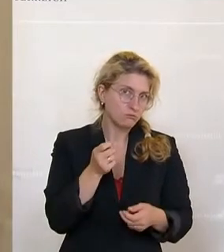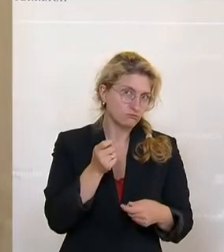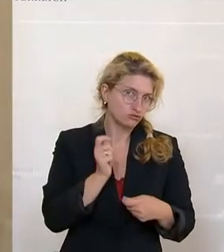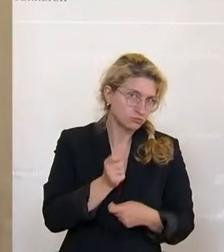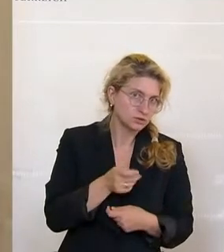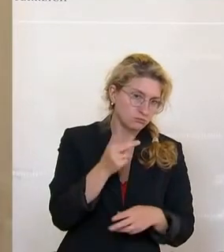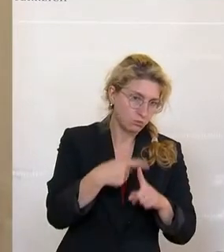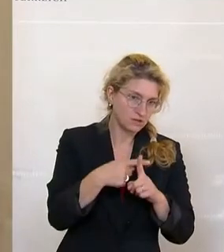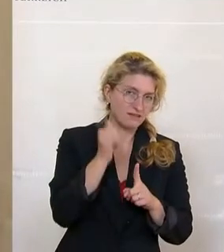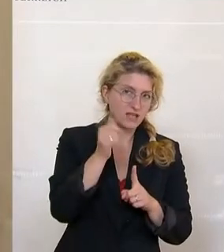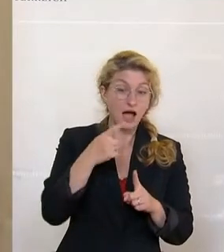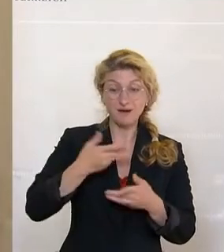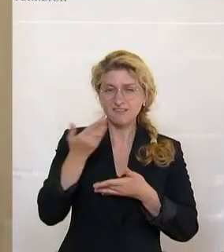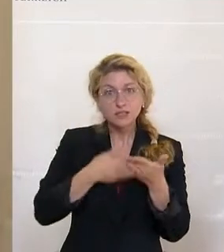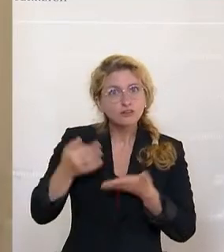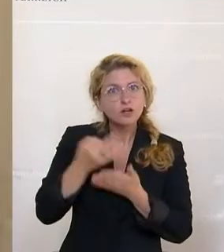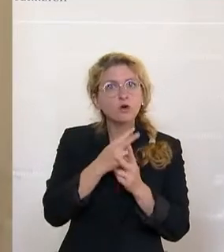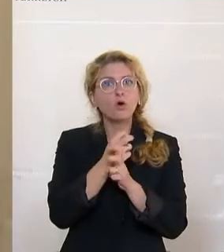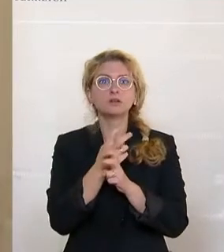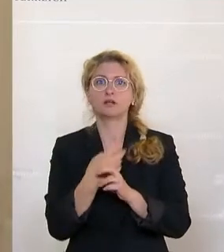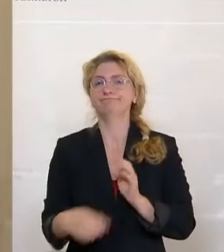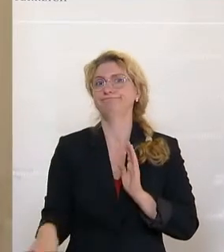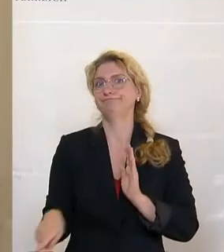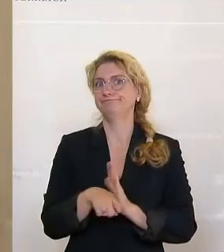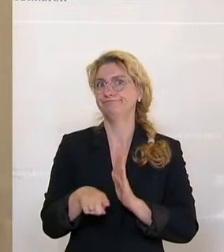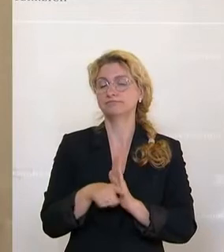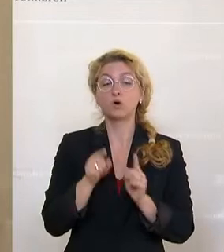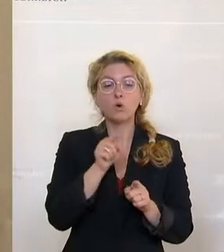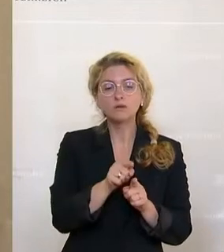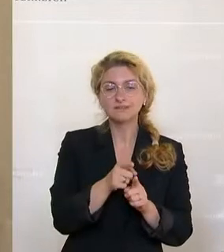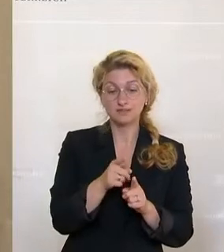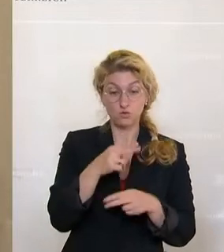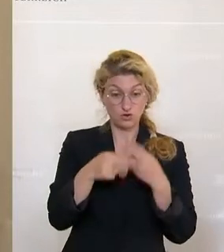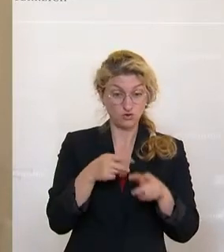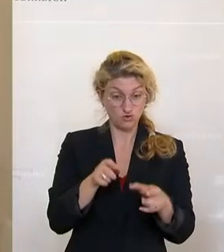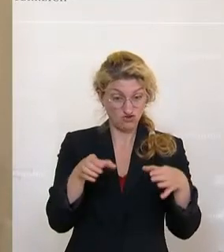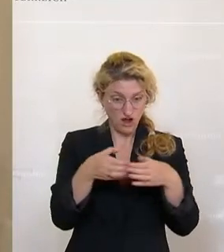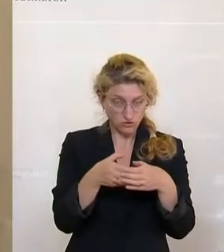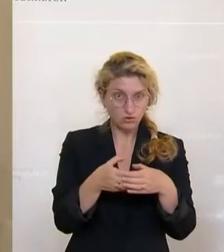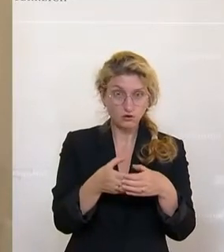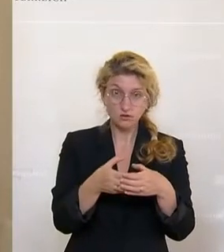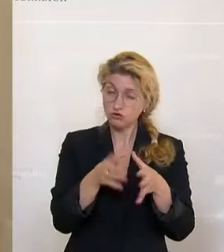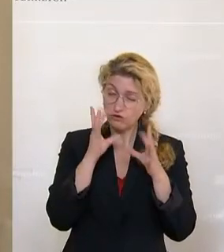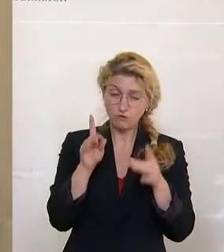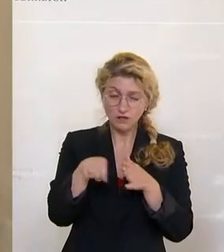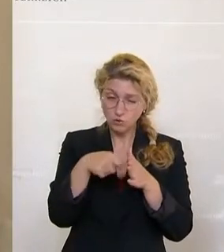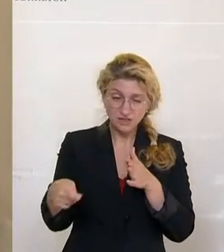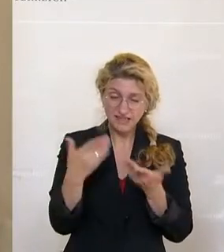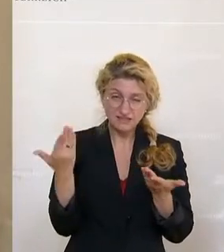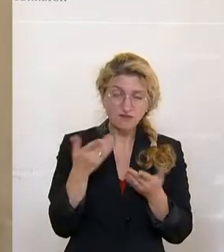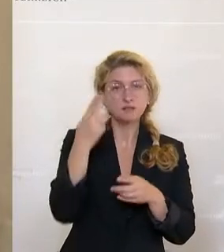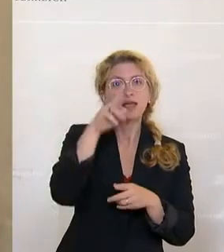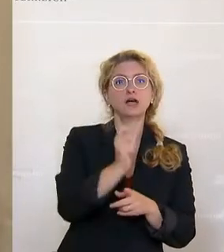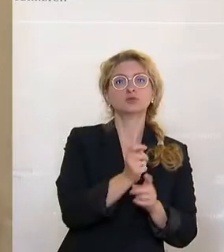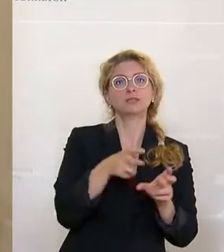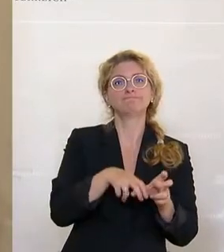für den Wirtschaftsstandort Österreich. Und es war eine direkte Konsequenz aus dem Untersuchungsausschuss, dass er letztendlich doch gehen musste. Es hatte sehr, sehr viel